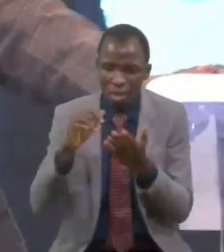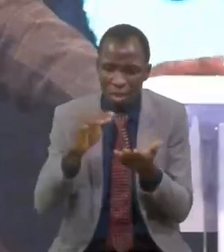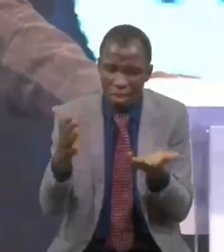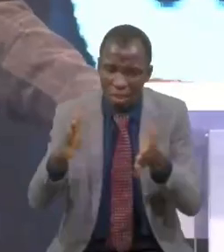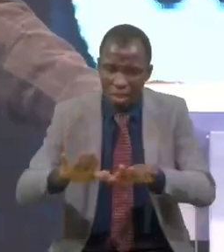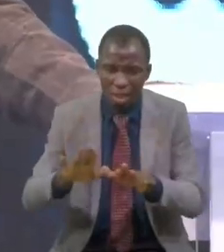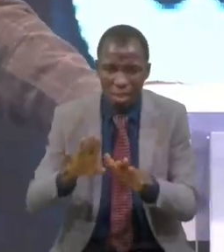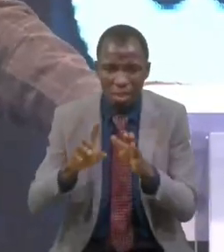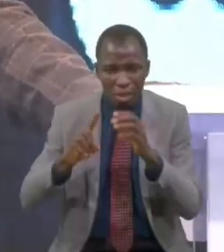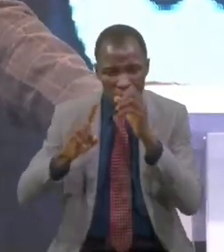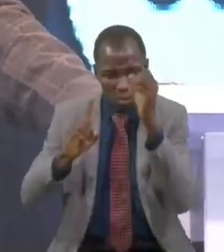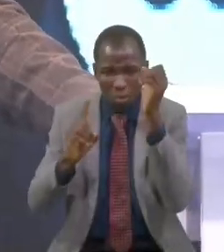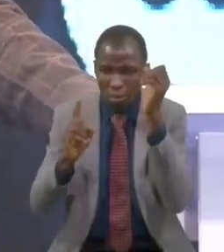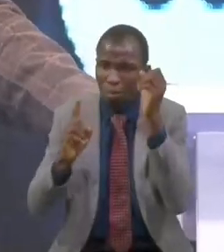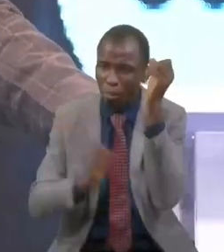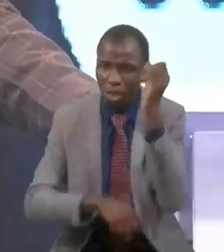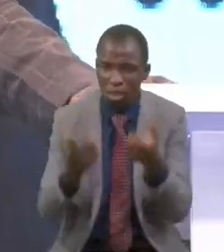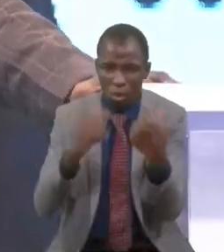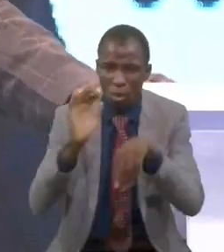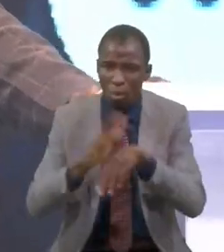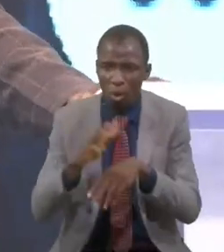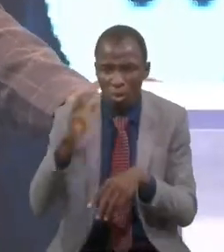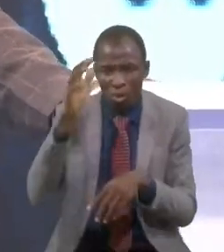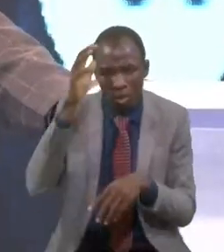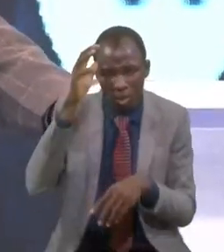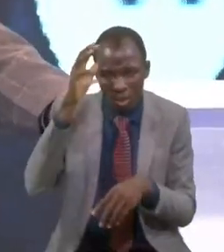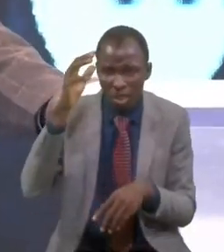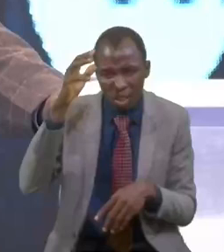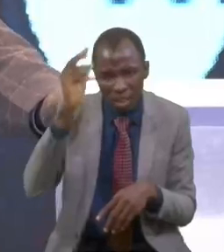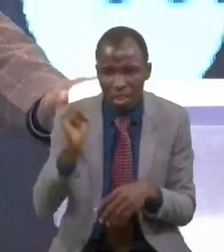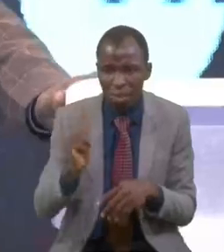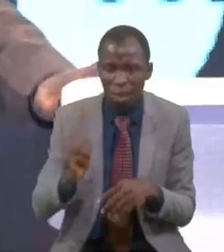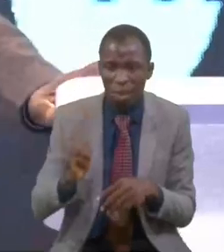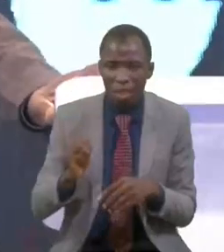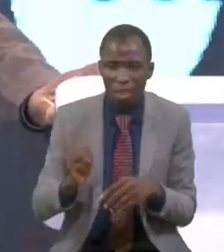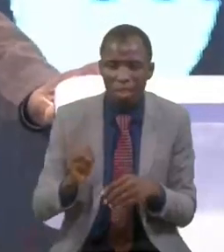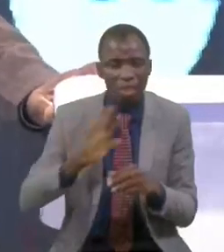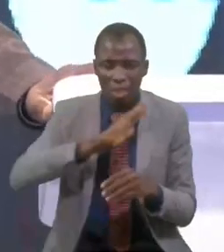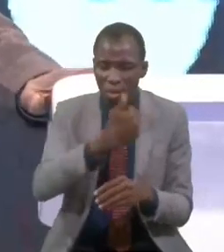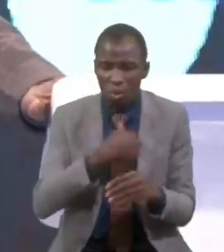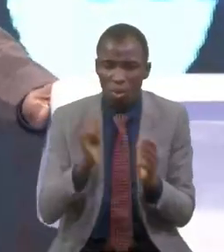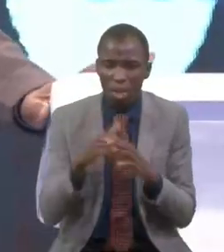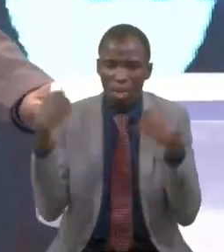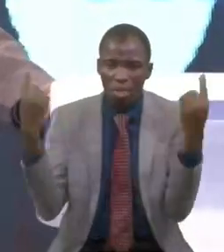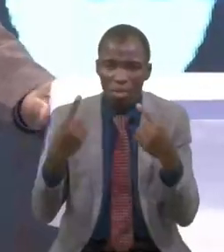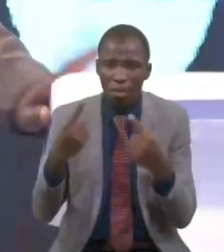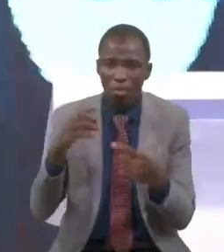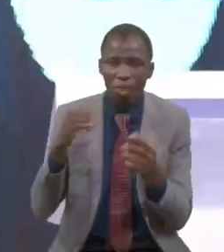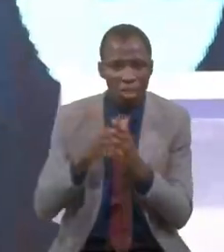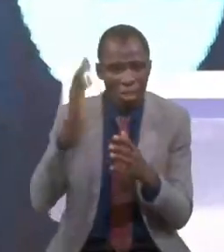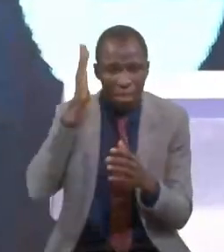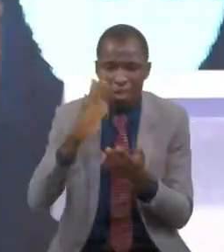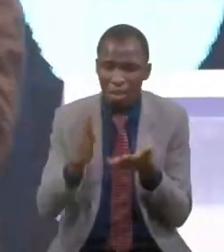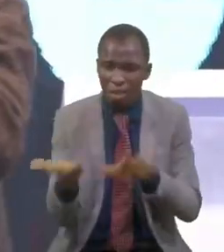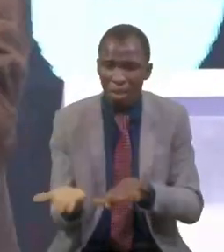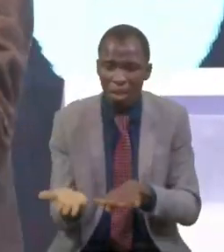la mort vient sur le pécheur l'âme qui pêche c'est celle qui mourra le salaire du péché